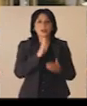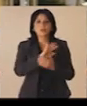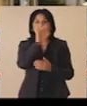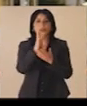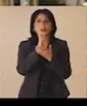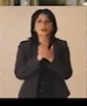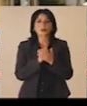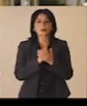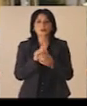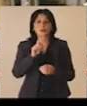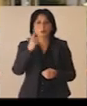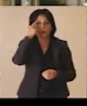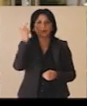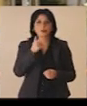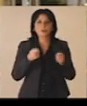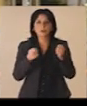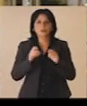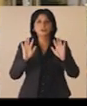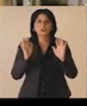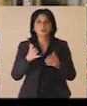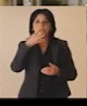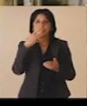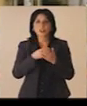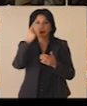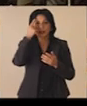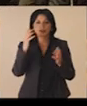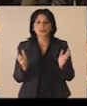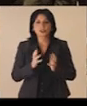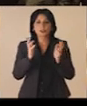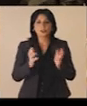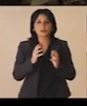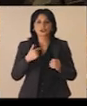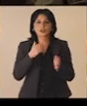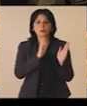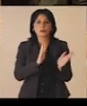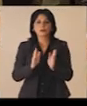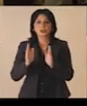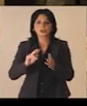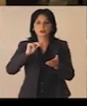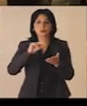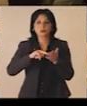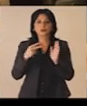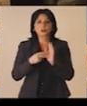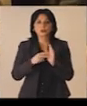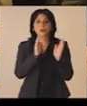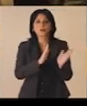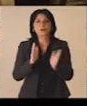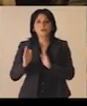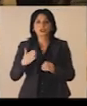საქართველოს აქვს ყველა რესურსი, რომ გონივრული მართვის შემთხვევაში საკუთარი თავი შეინახოს. ჩვენ მოვაწესრიგებთ